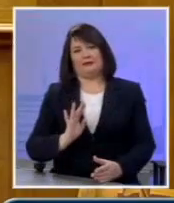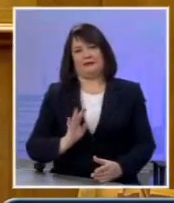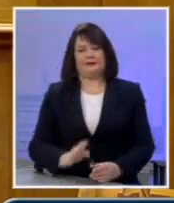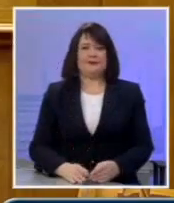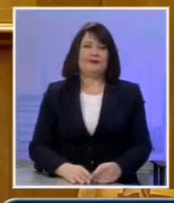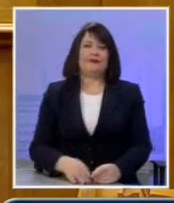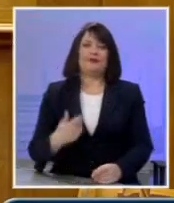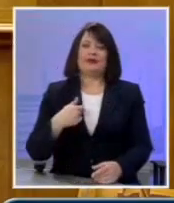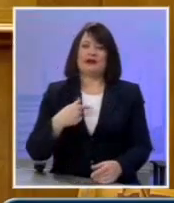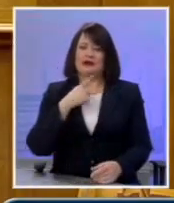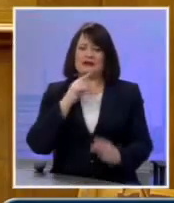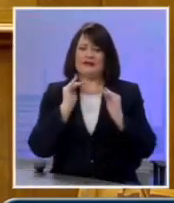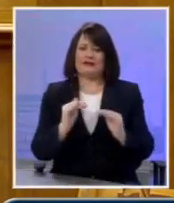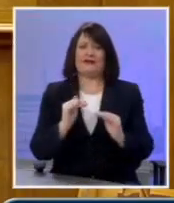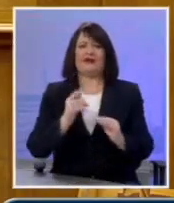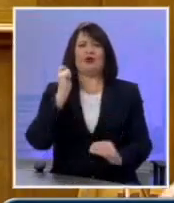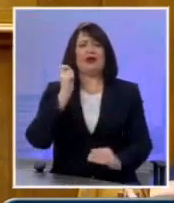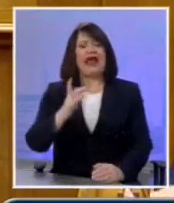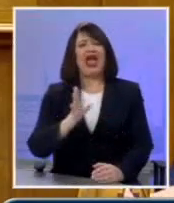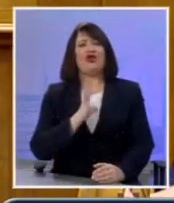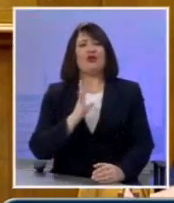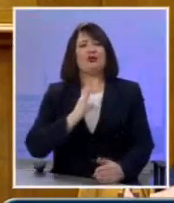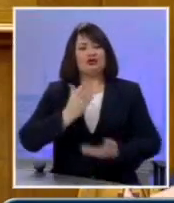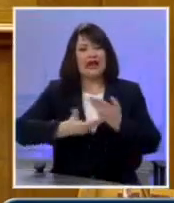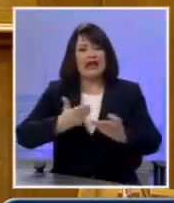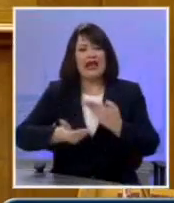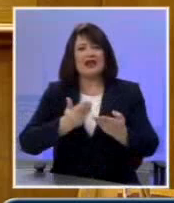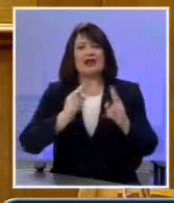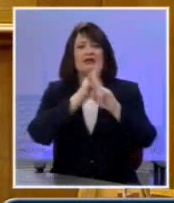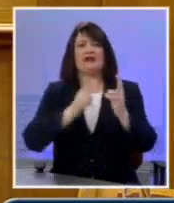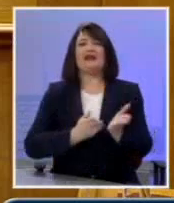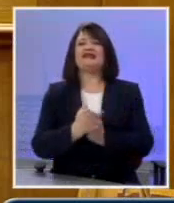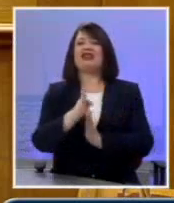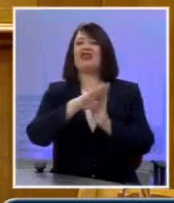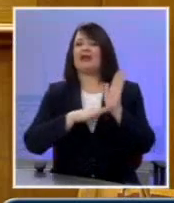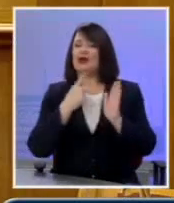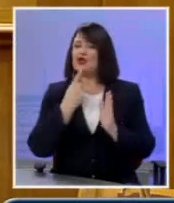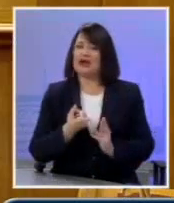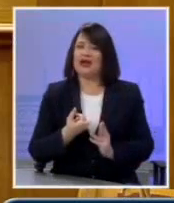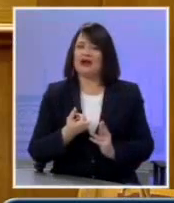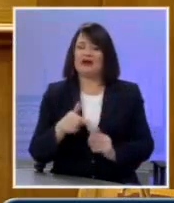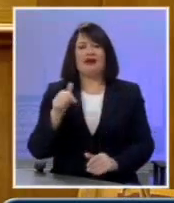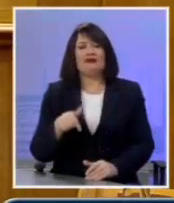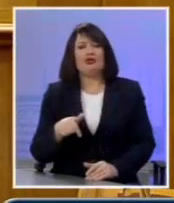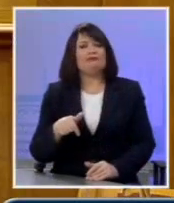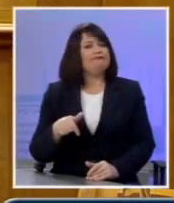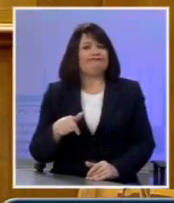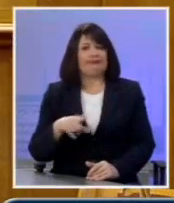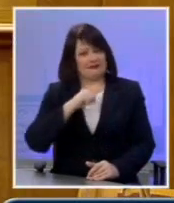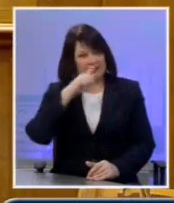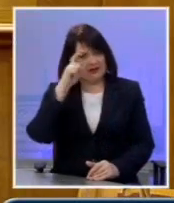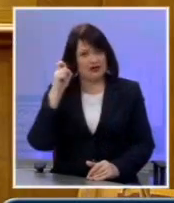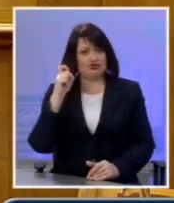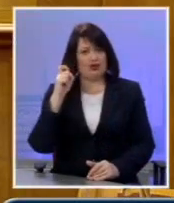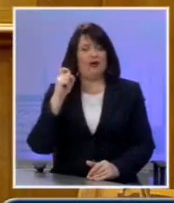Και θα επιμείνουμε σε αυτή την πολιτική του ανθρωπισμού, της αλληλεγγύης και του διεθνούς δικαίου, όσο και αν αυτό είναι δύσκολο